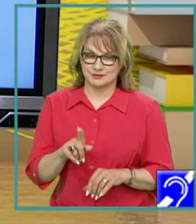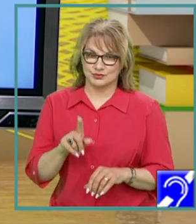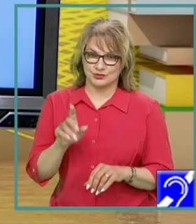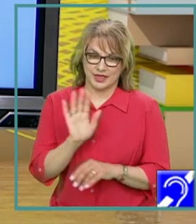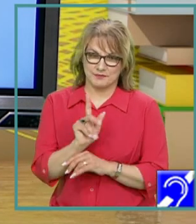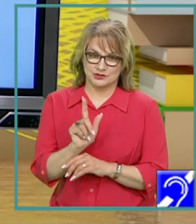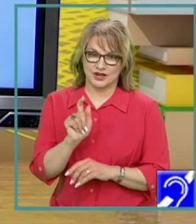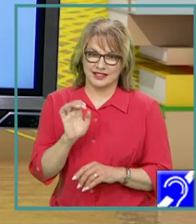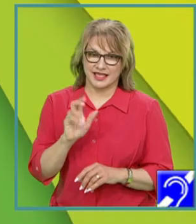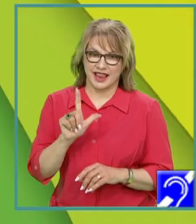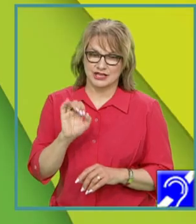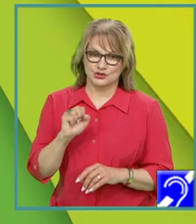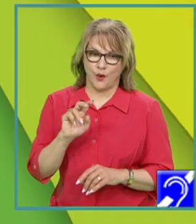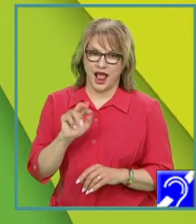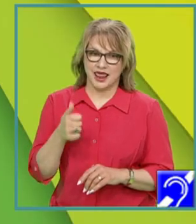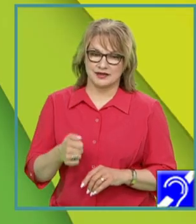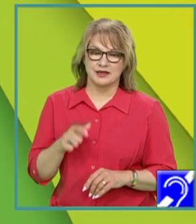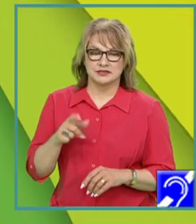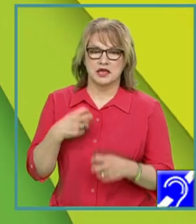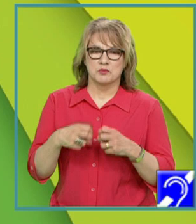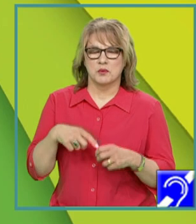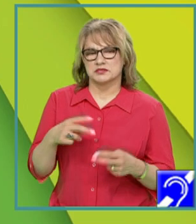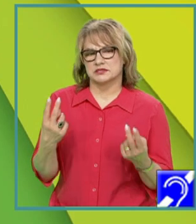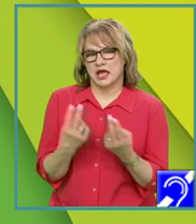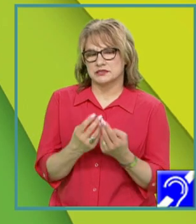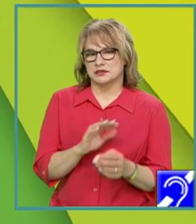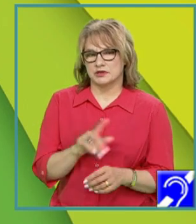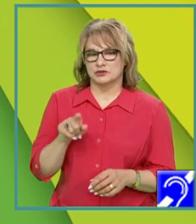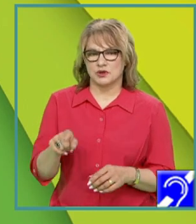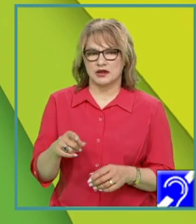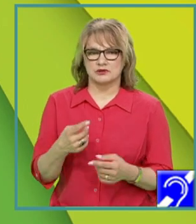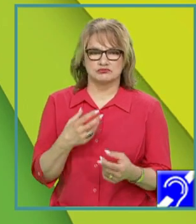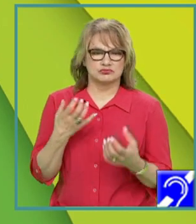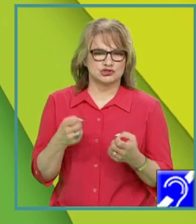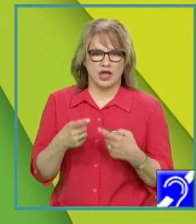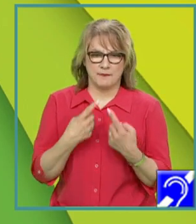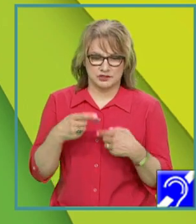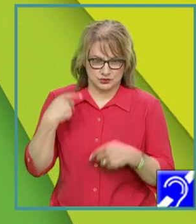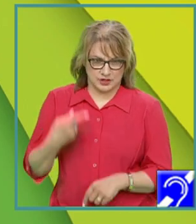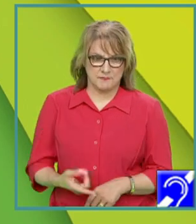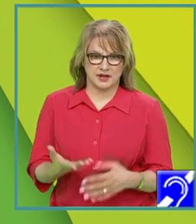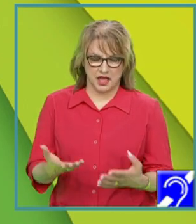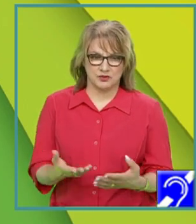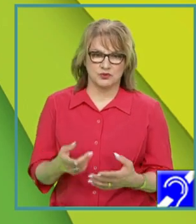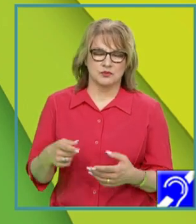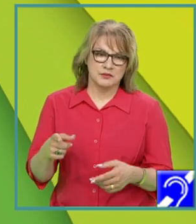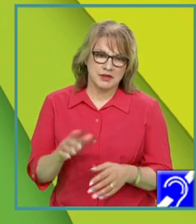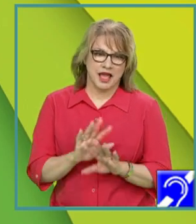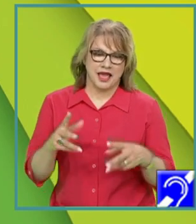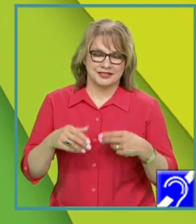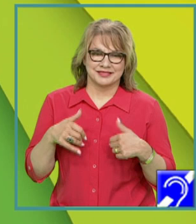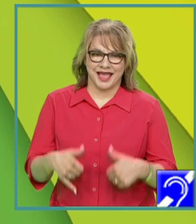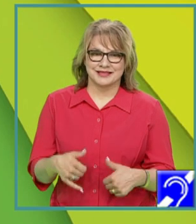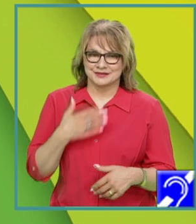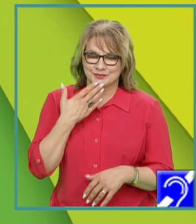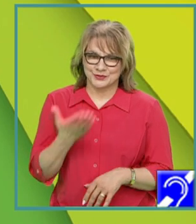talie școală problemele sunt asemănătoare cu cele discutate Acum Atât pentru astăzi